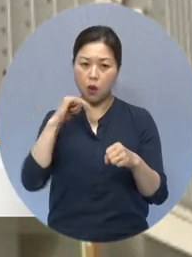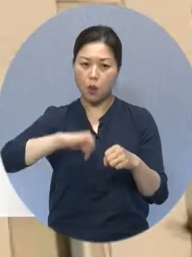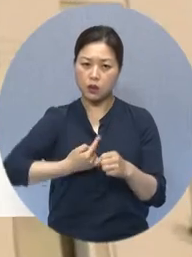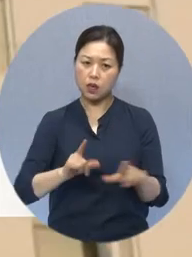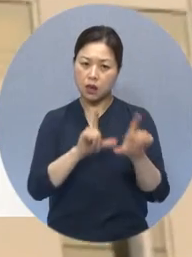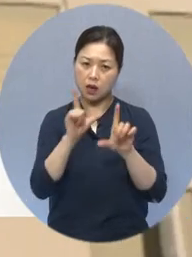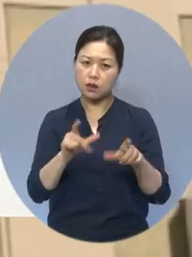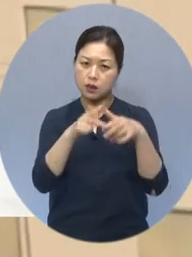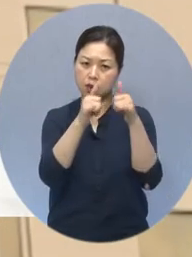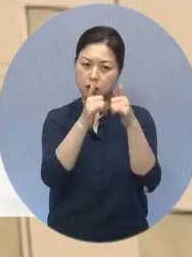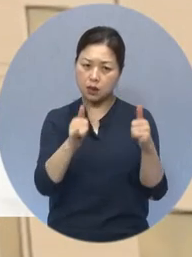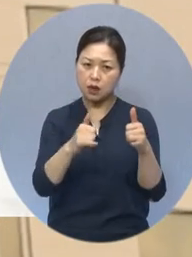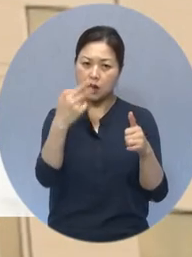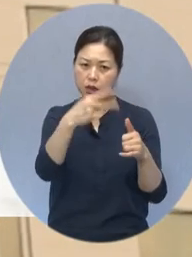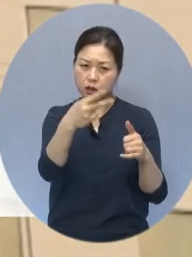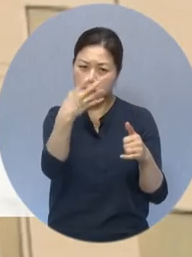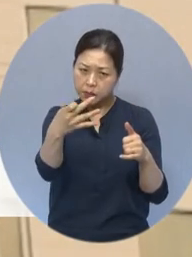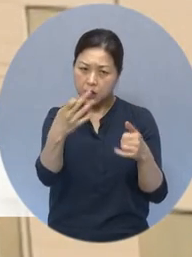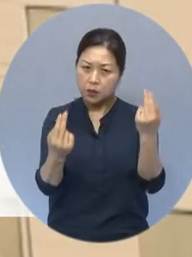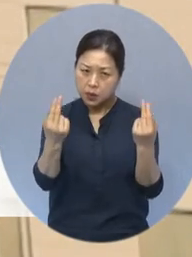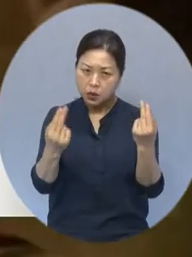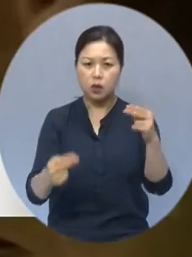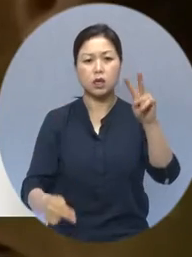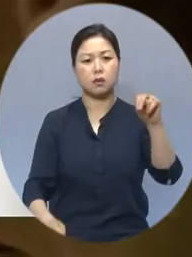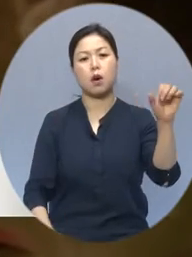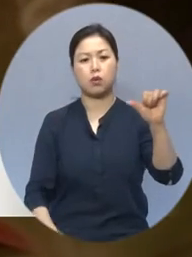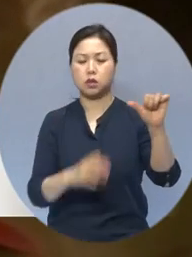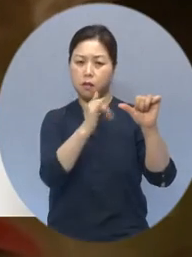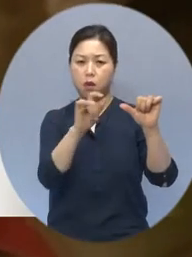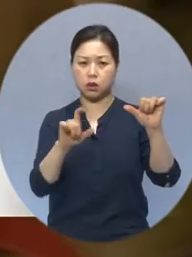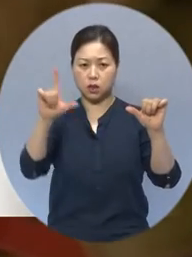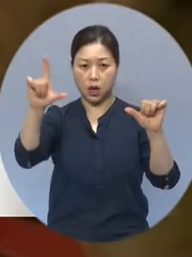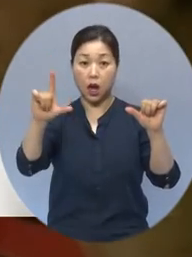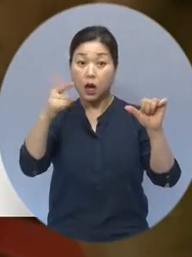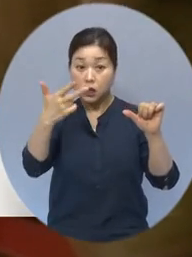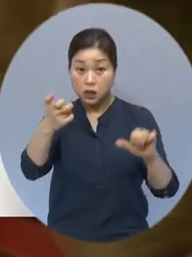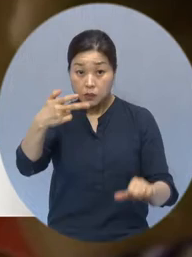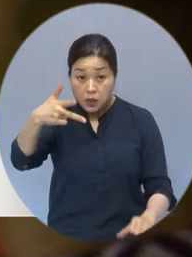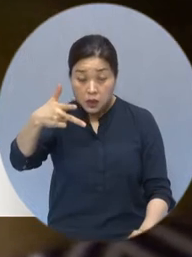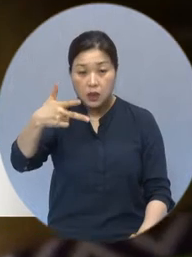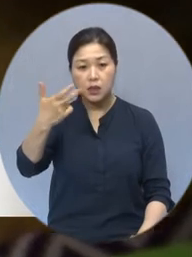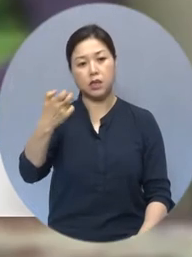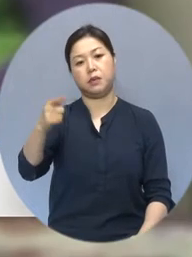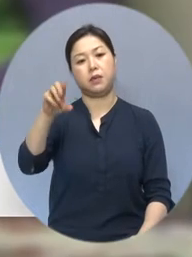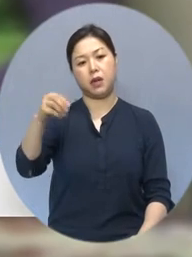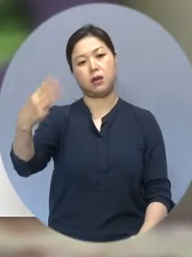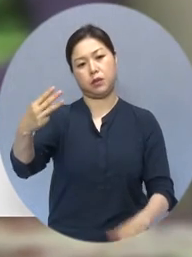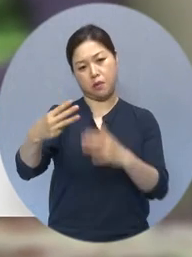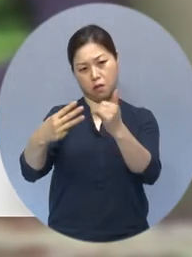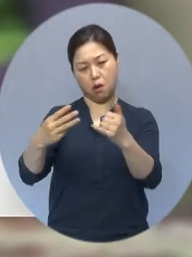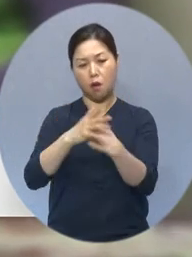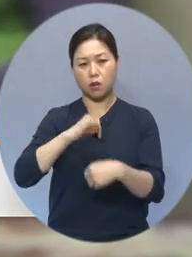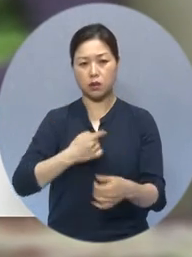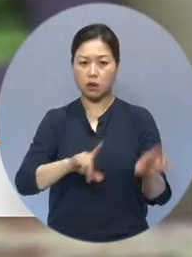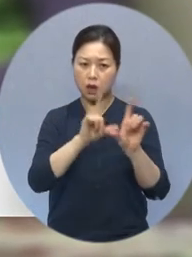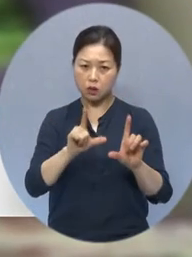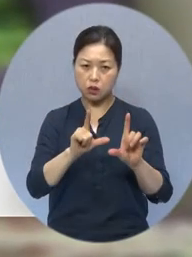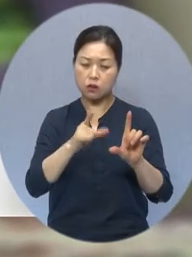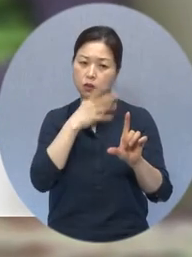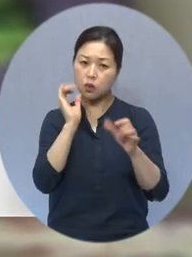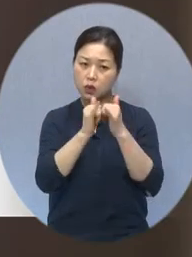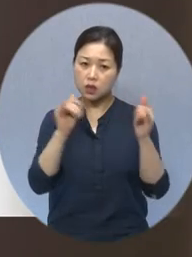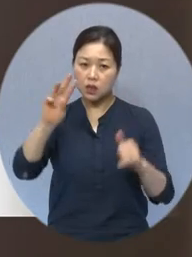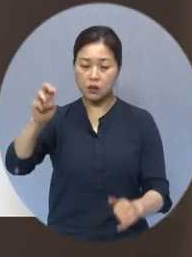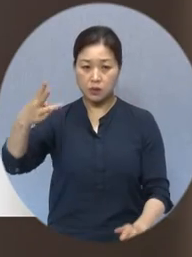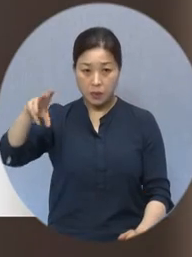2014년 대비 2만 5천 명 증가한 70 1만 3천명으로 독거노인 은 43만 명 증가한